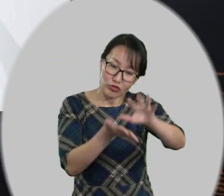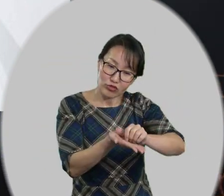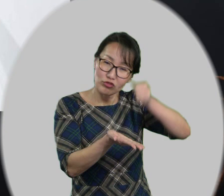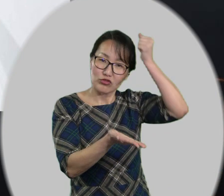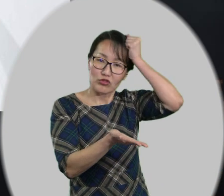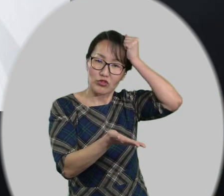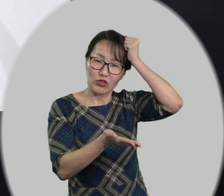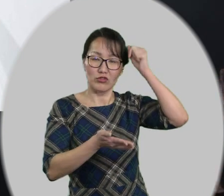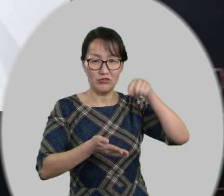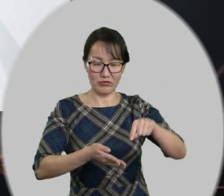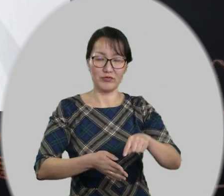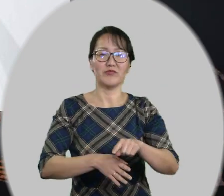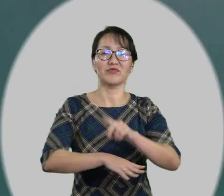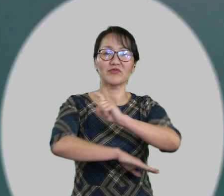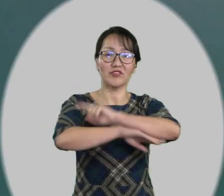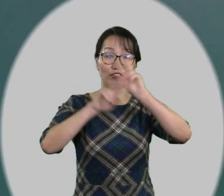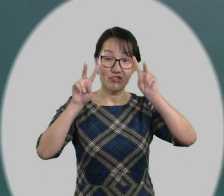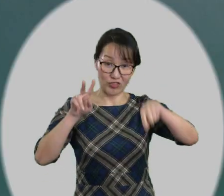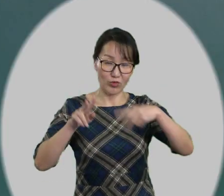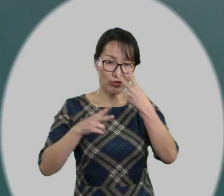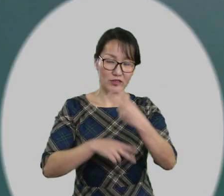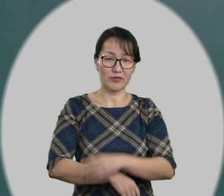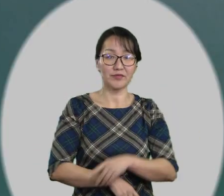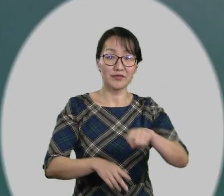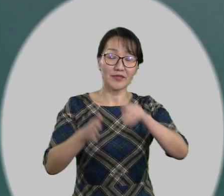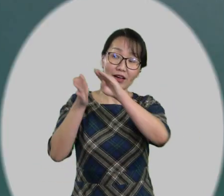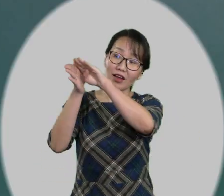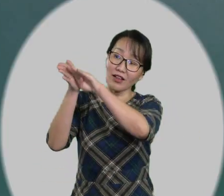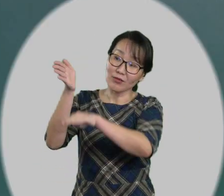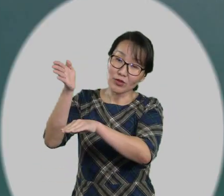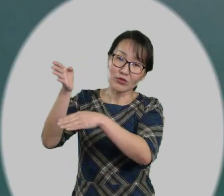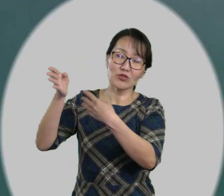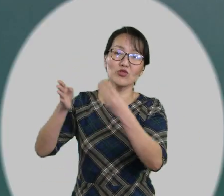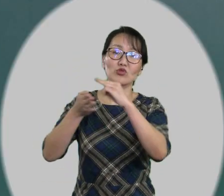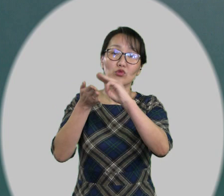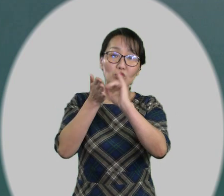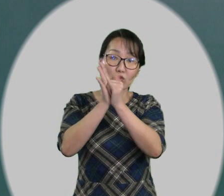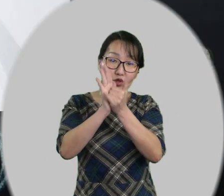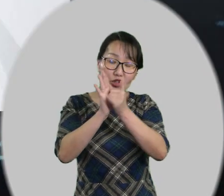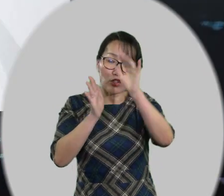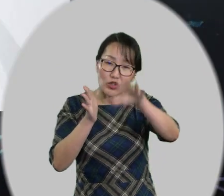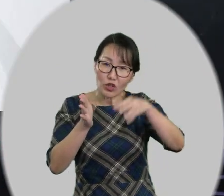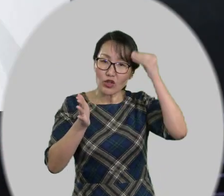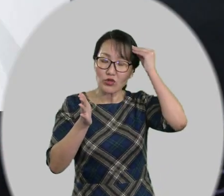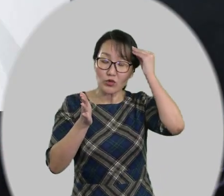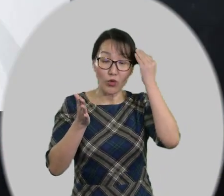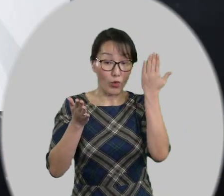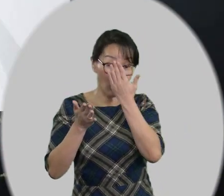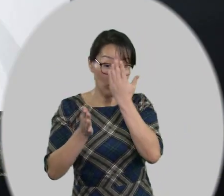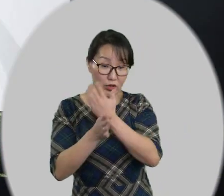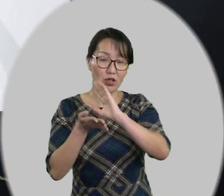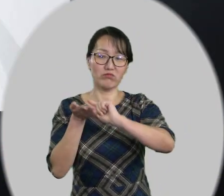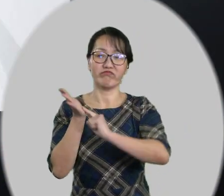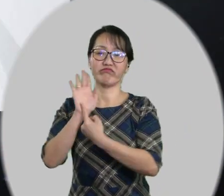зорилготой хичээл маань өргөжлөн явахаар байгаа. За ингээ хичээлийн маань алхмууд нь шүлгийн утгыг ойлгож уншина. Уншсанаа бусдын